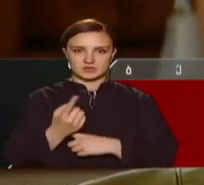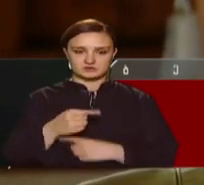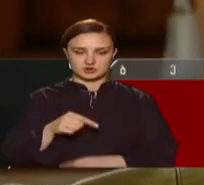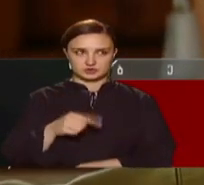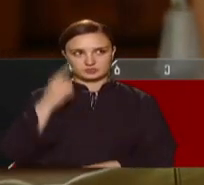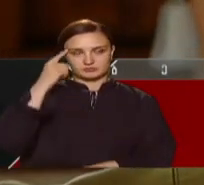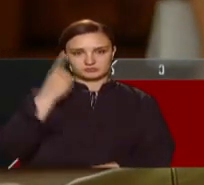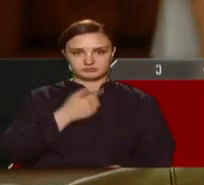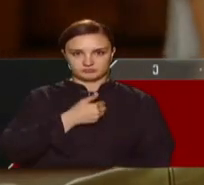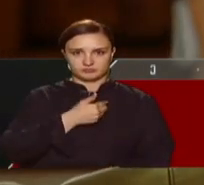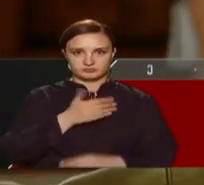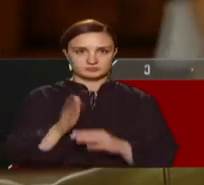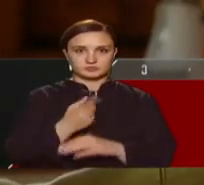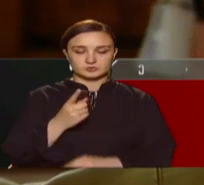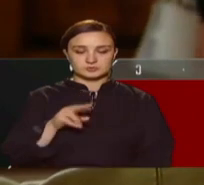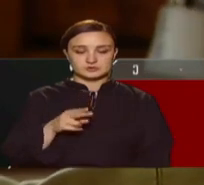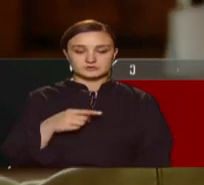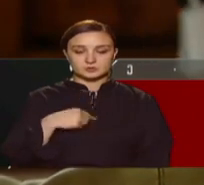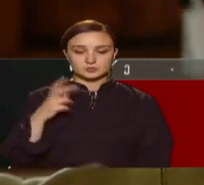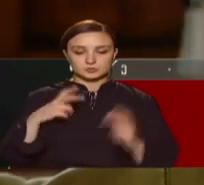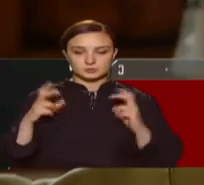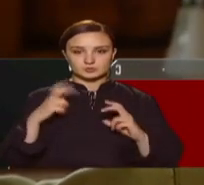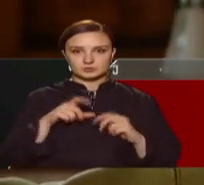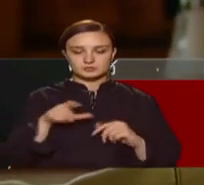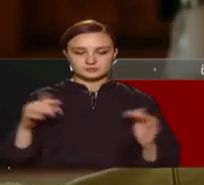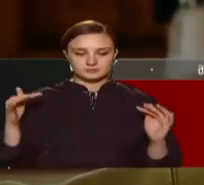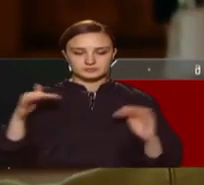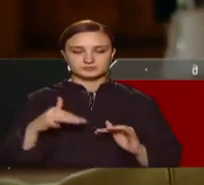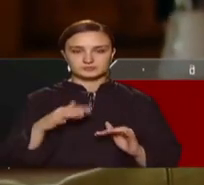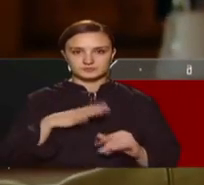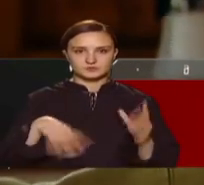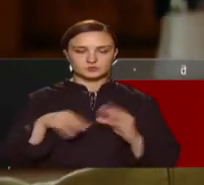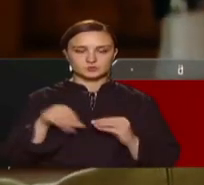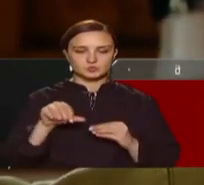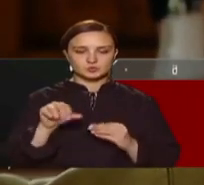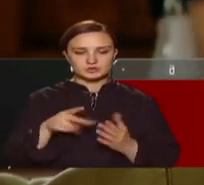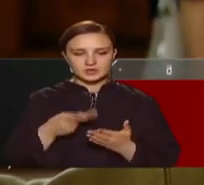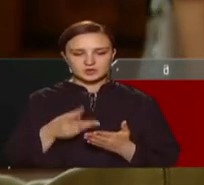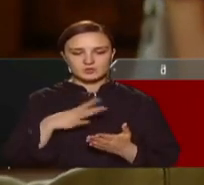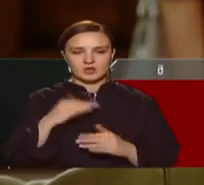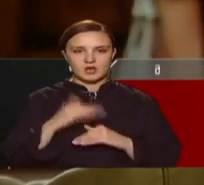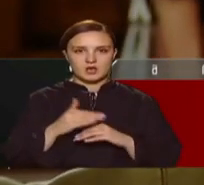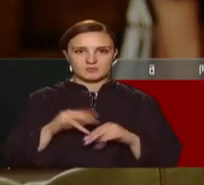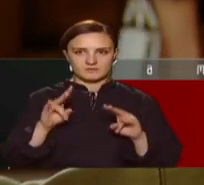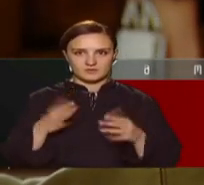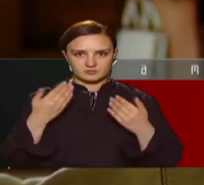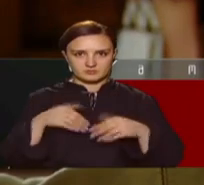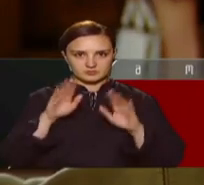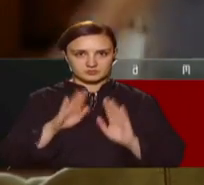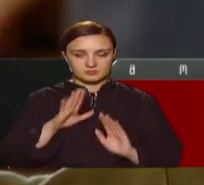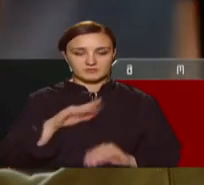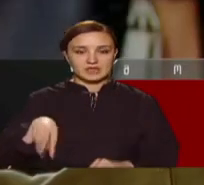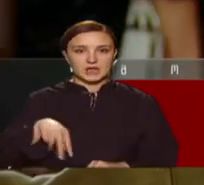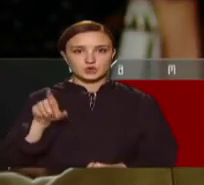პარასკევს. იმის მერე, როცა ჩვენ სტუდენტები აქ ვიყავით შეკრებილი, ბევრი მათგანი ცუდად გახდა, ბევრი დავშიდა ღამე გავათენე და რექტორი ამ